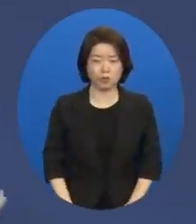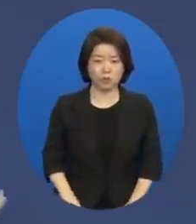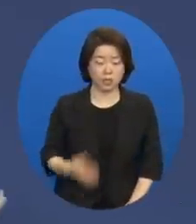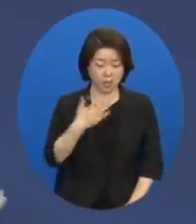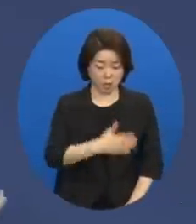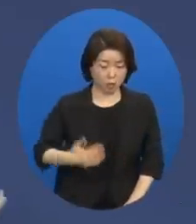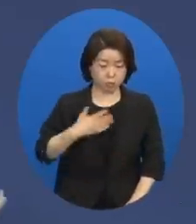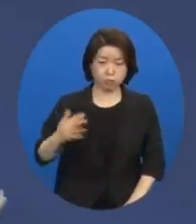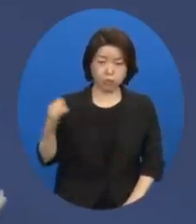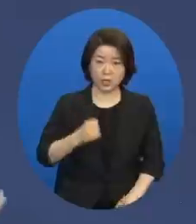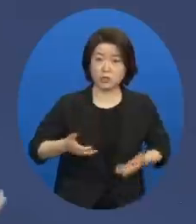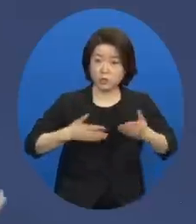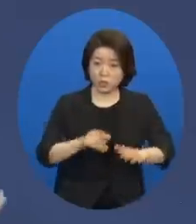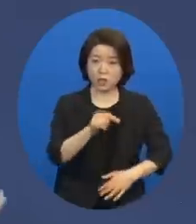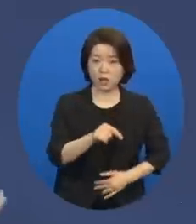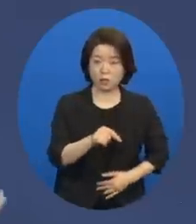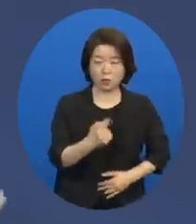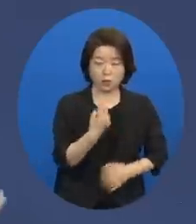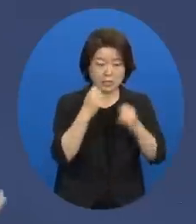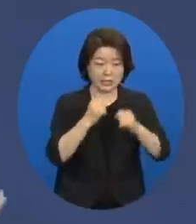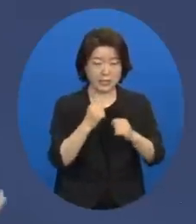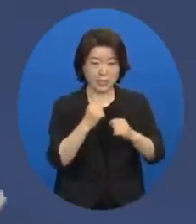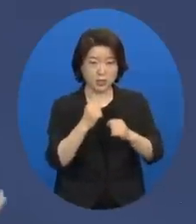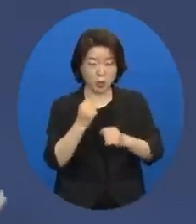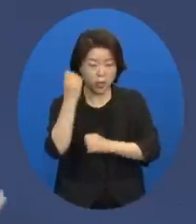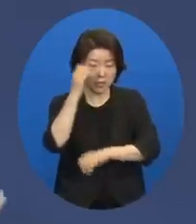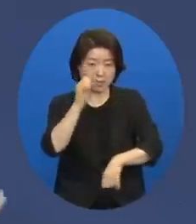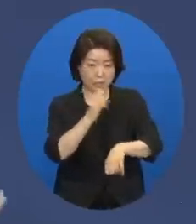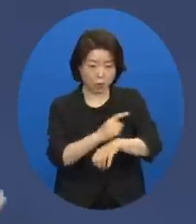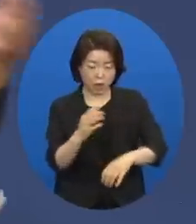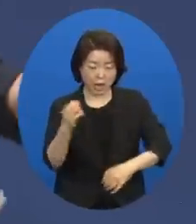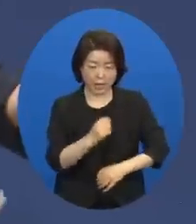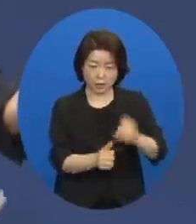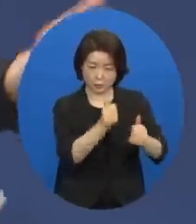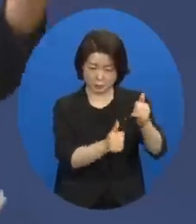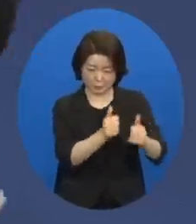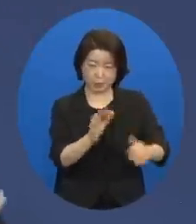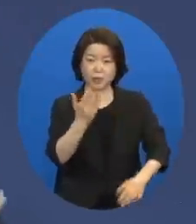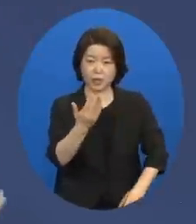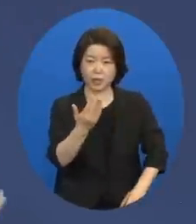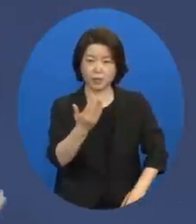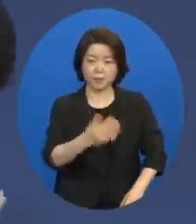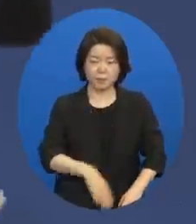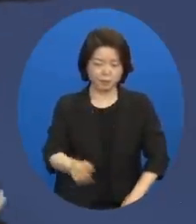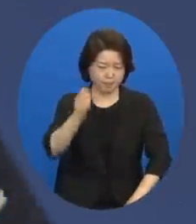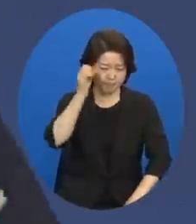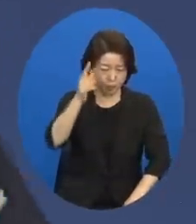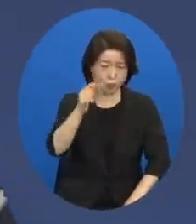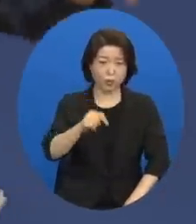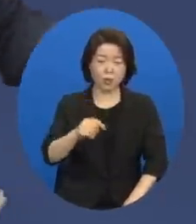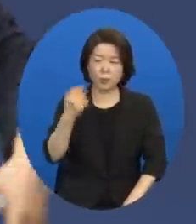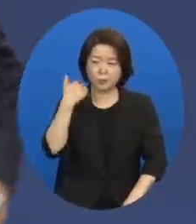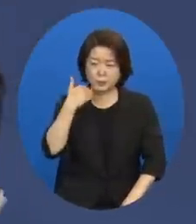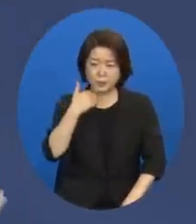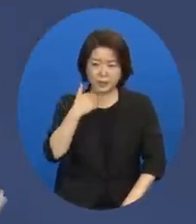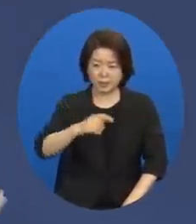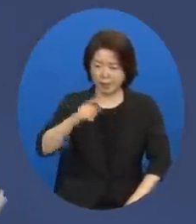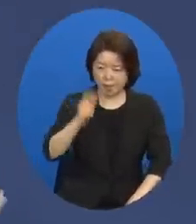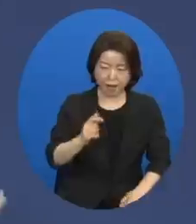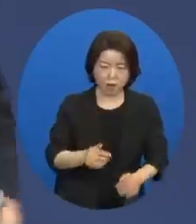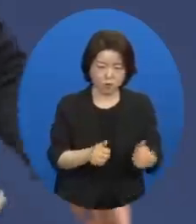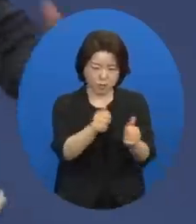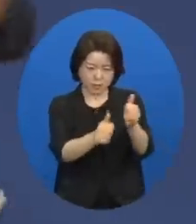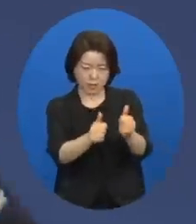육체 가지고 태어난 거 생존 본능 가지고 생존 경쟁하면서 똑똑하고 야무지고 누구한테 절대 밀리지